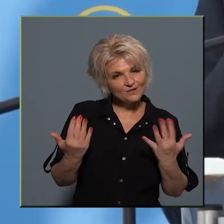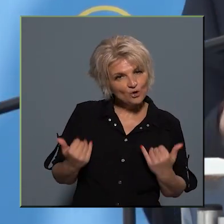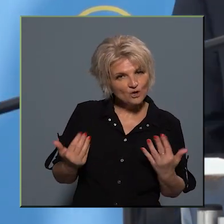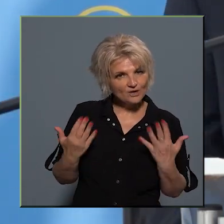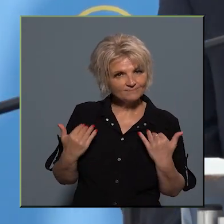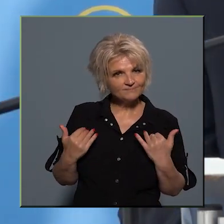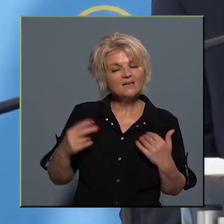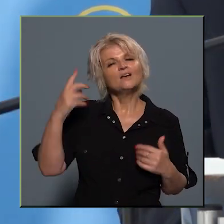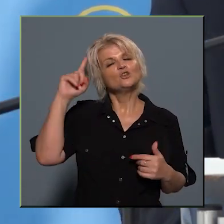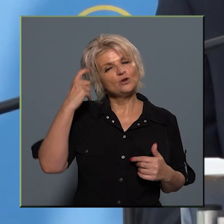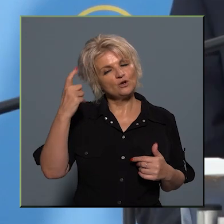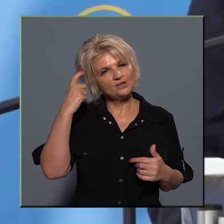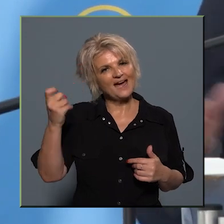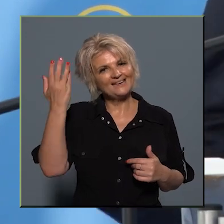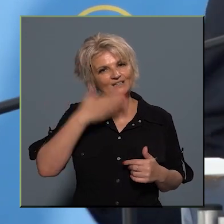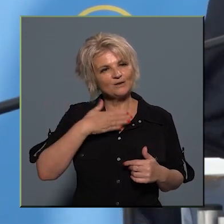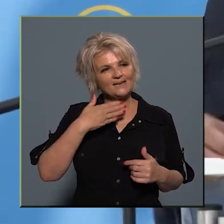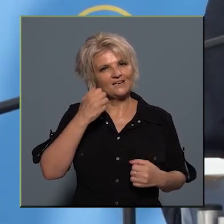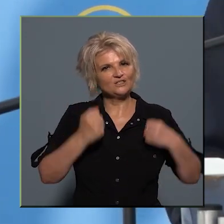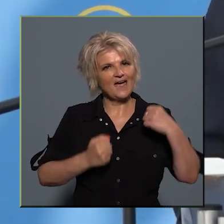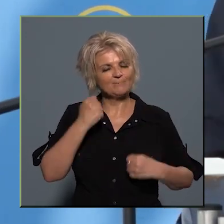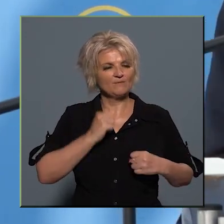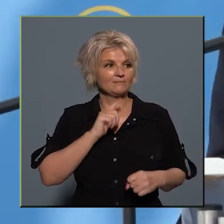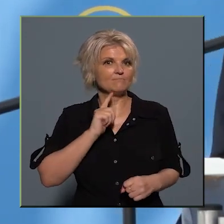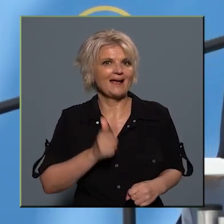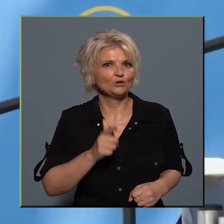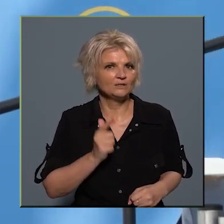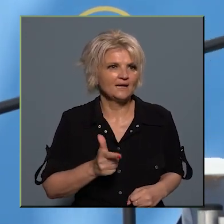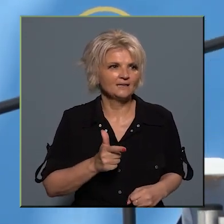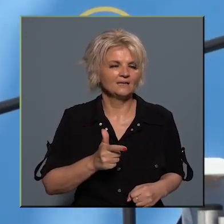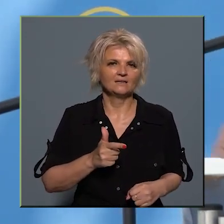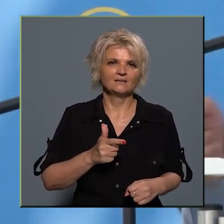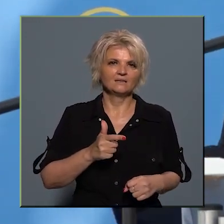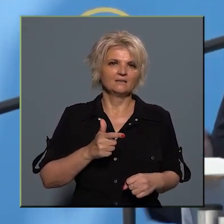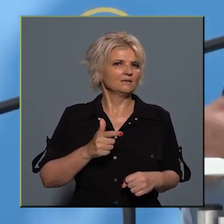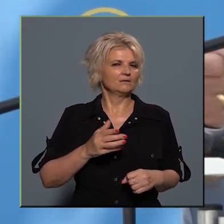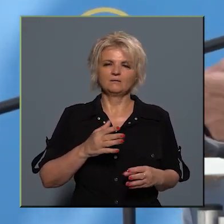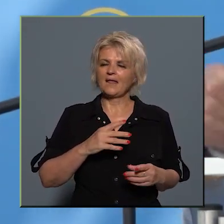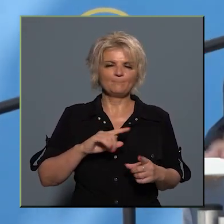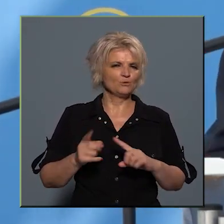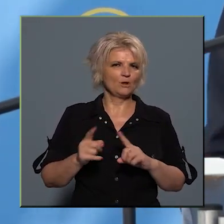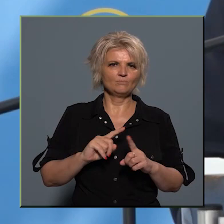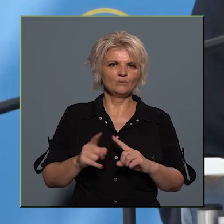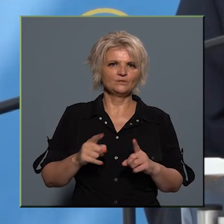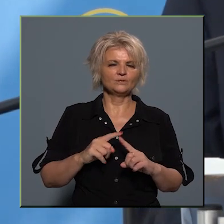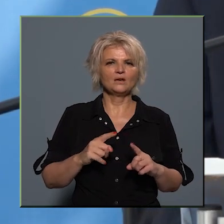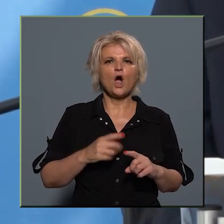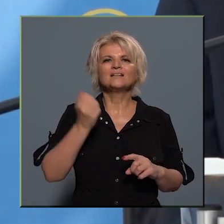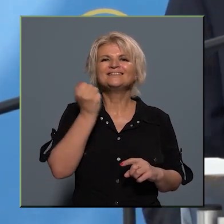rá arra, hogy egy hidrogénes járművet megtölteni szinte semmiben sem különbözik a dízeles